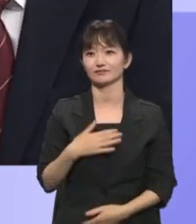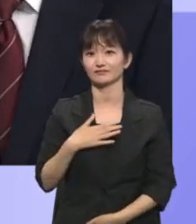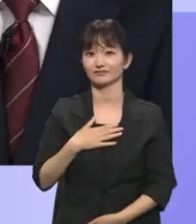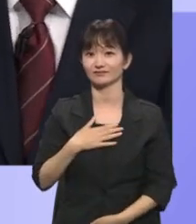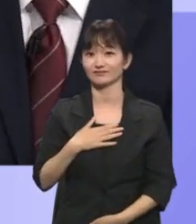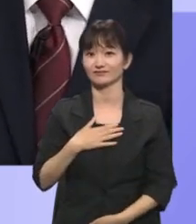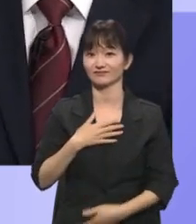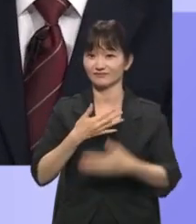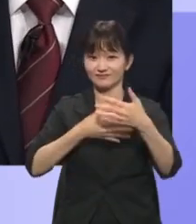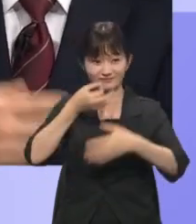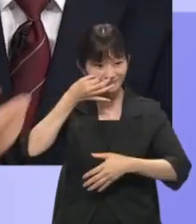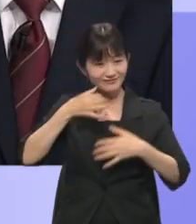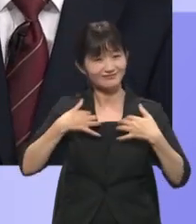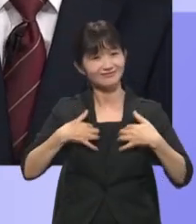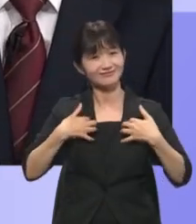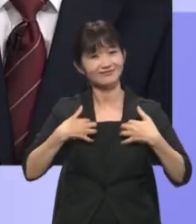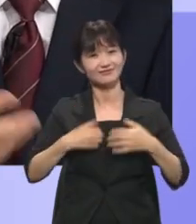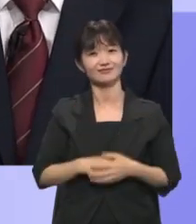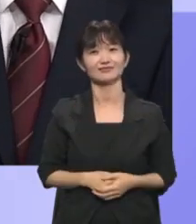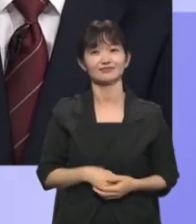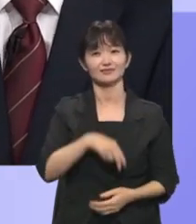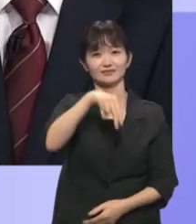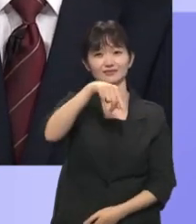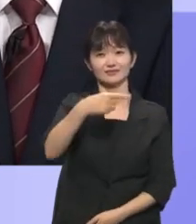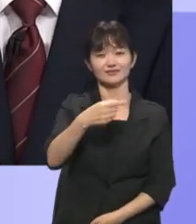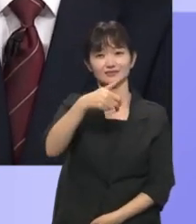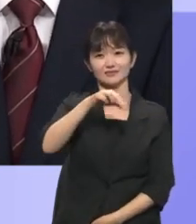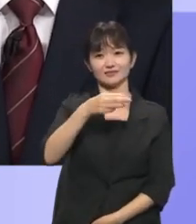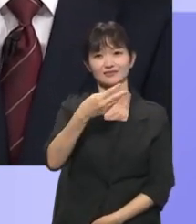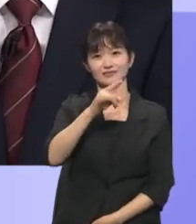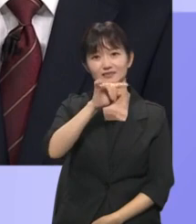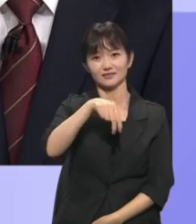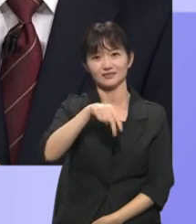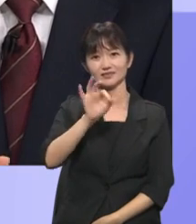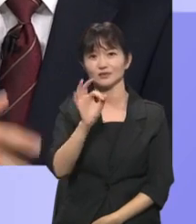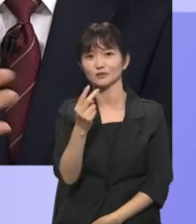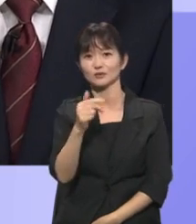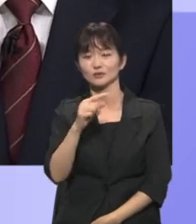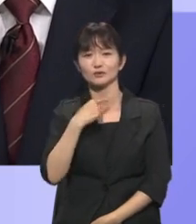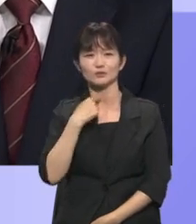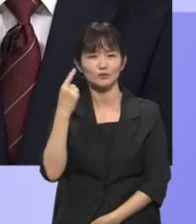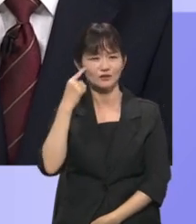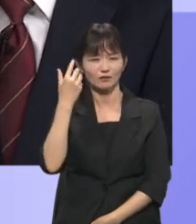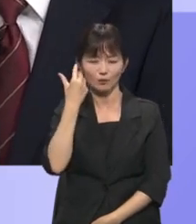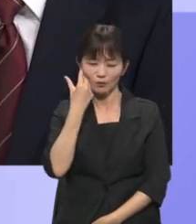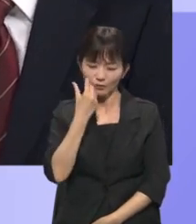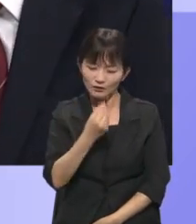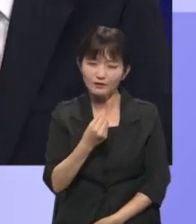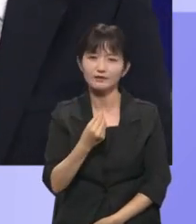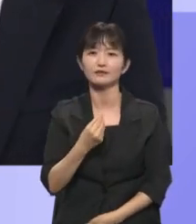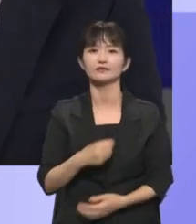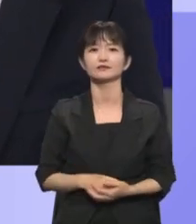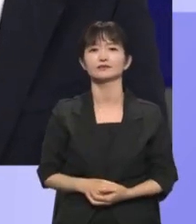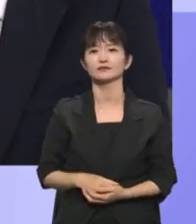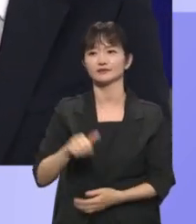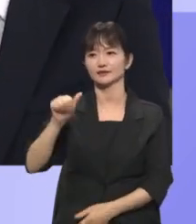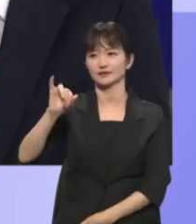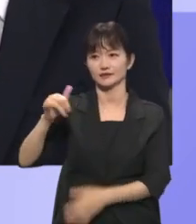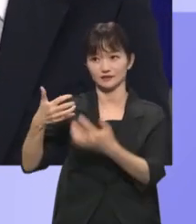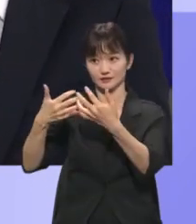굉장히 재밌게 봤고요. 스칼렛 요한슨의 목소리가 정말 매력적인데 이게 인공지능과의 사랑을 소재로 한 그런